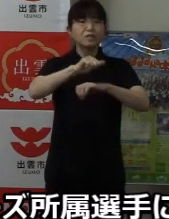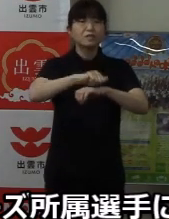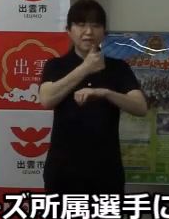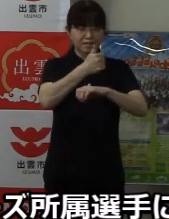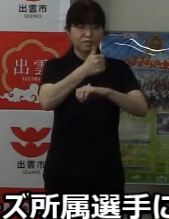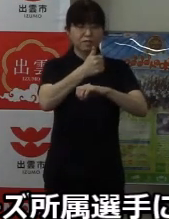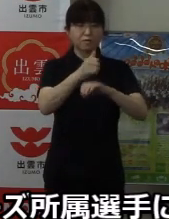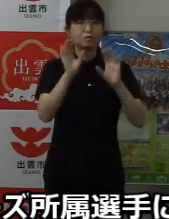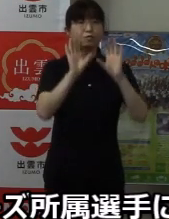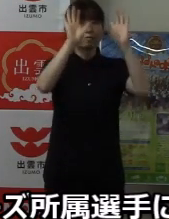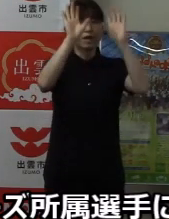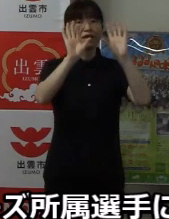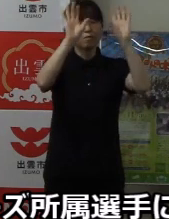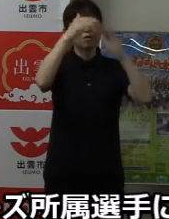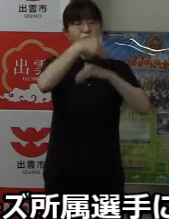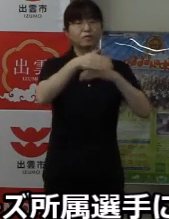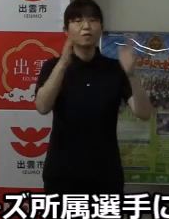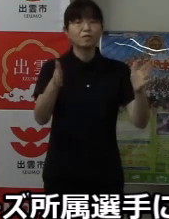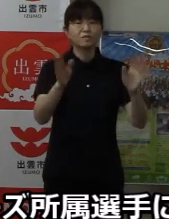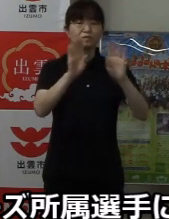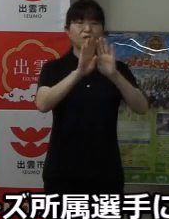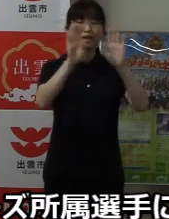てであります。